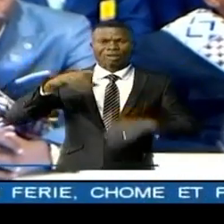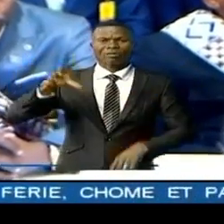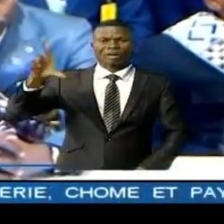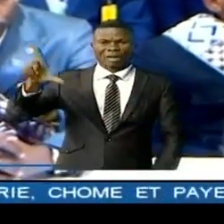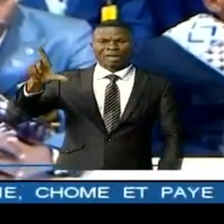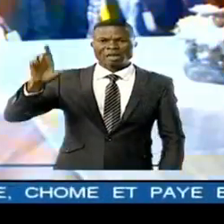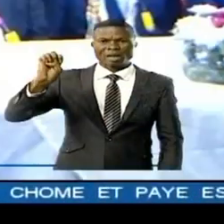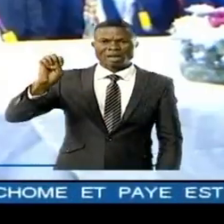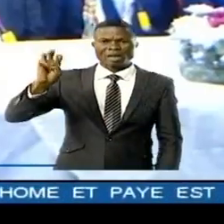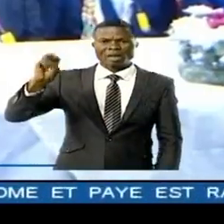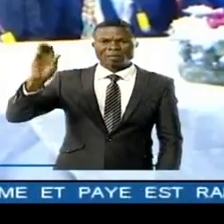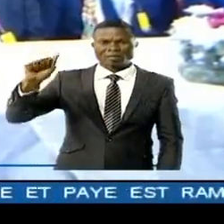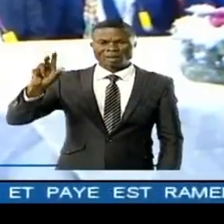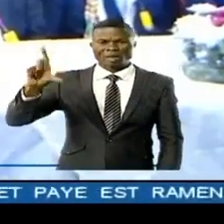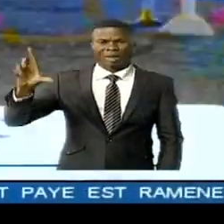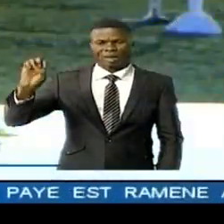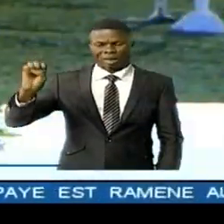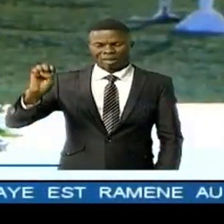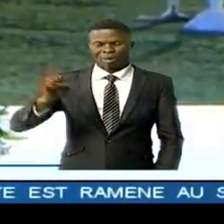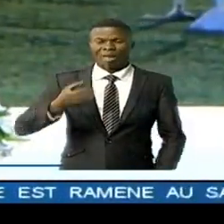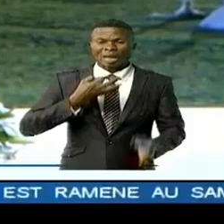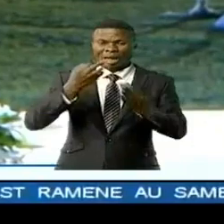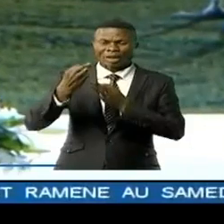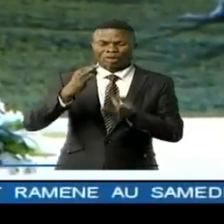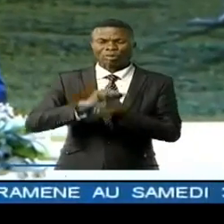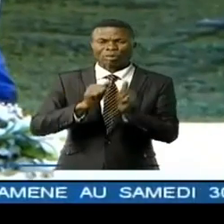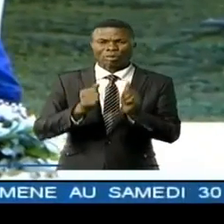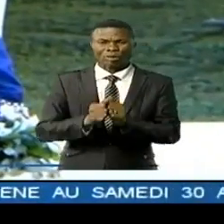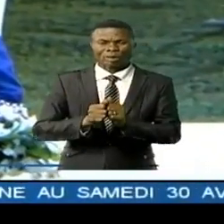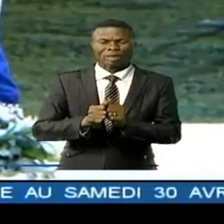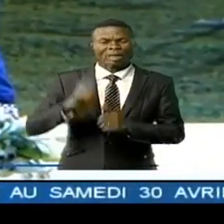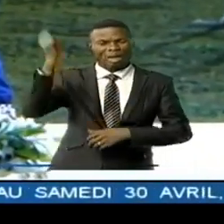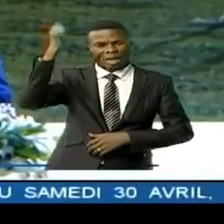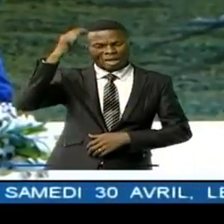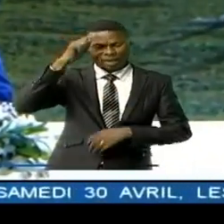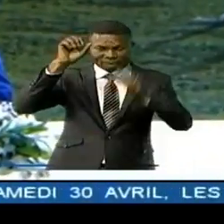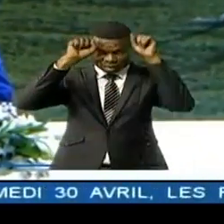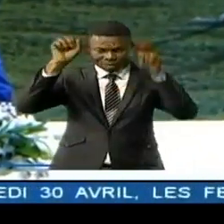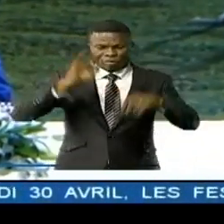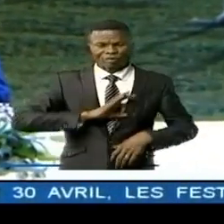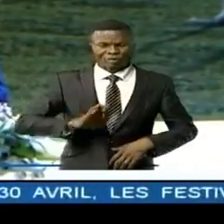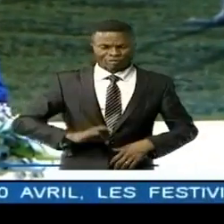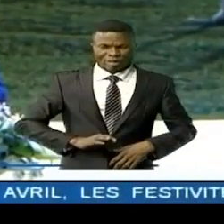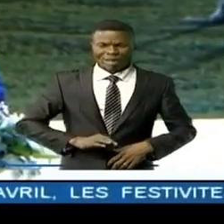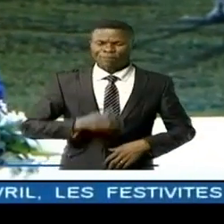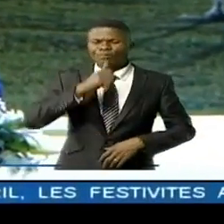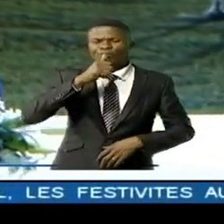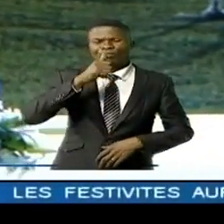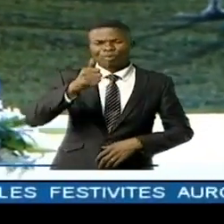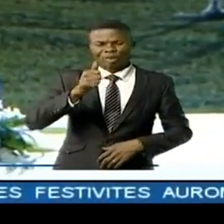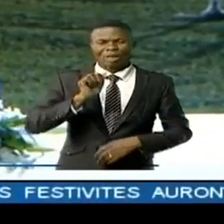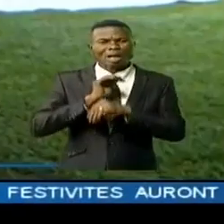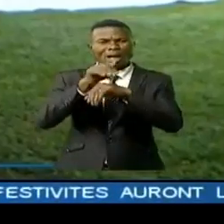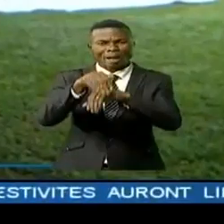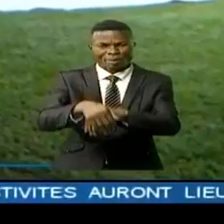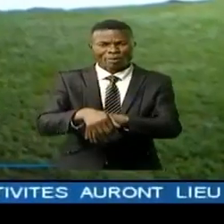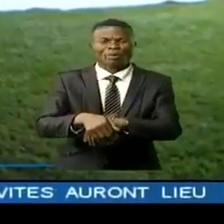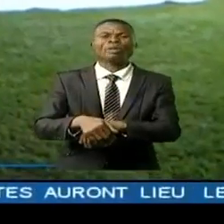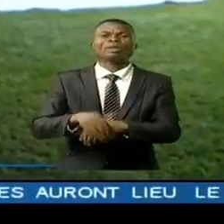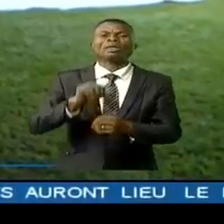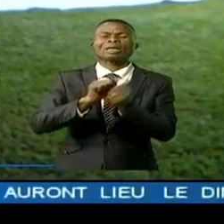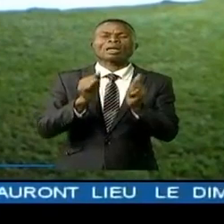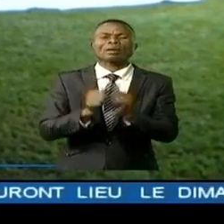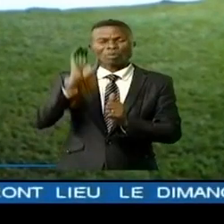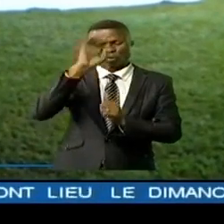stigmatise quelques égarements et salue la sagesse du président de la république pour son implication dans la cohabitation